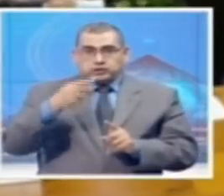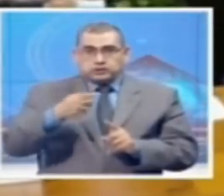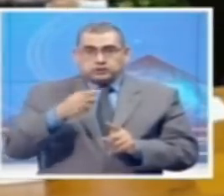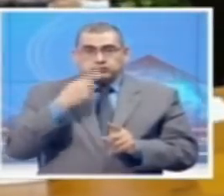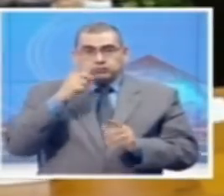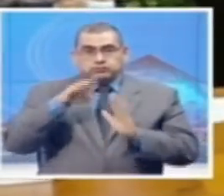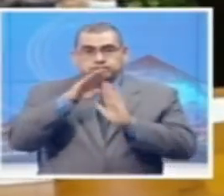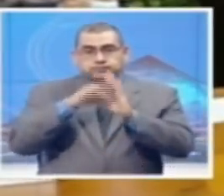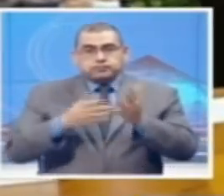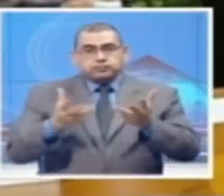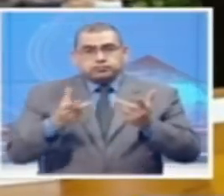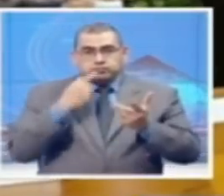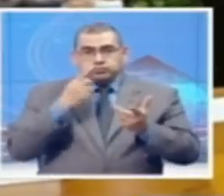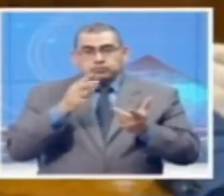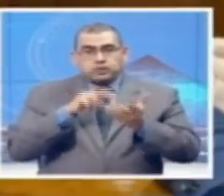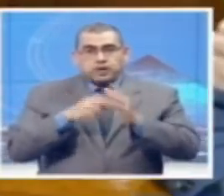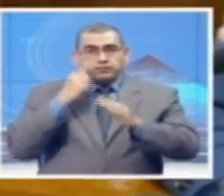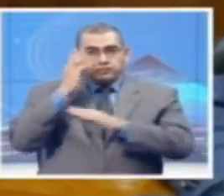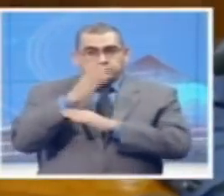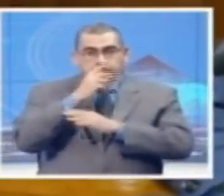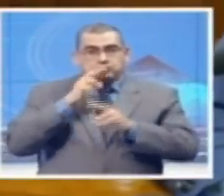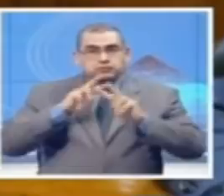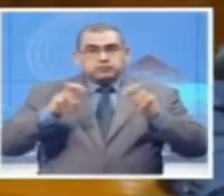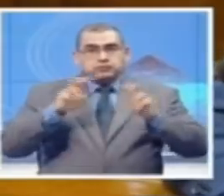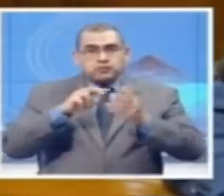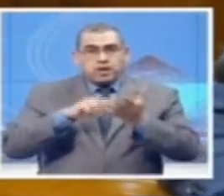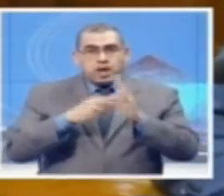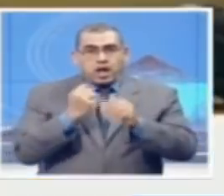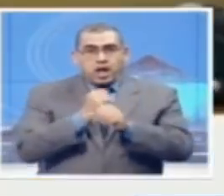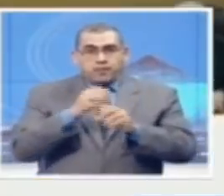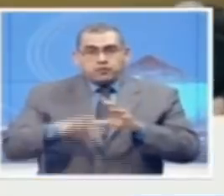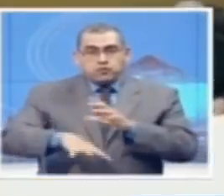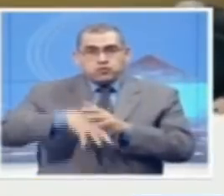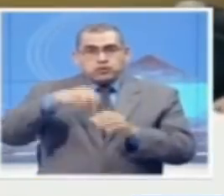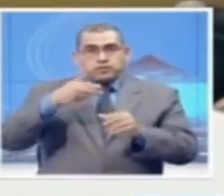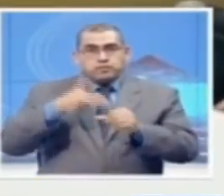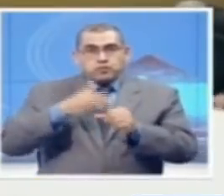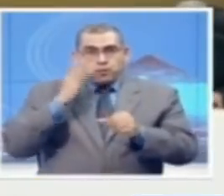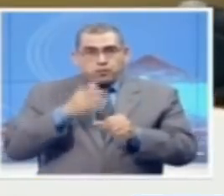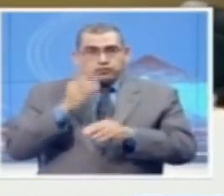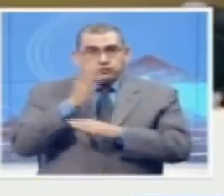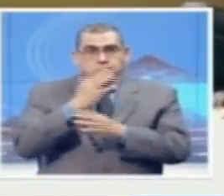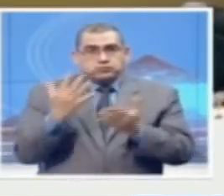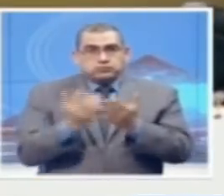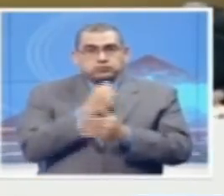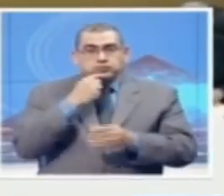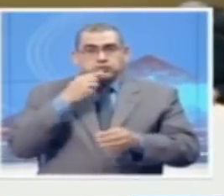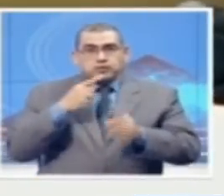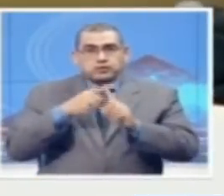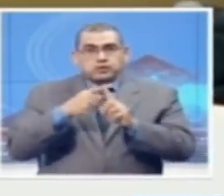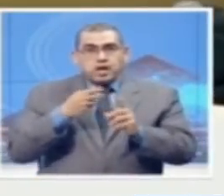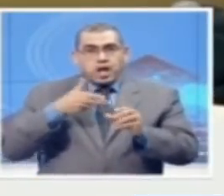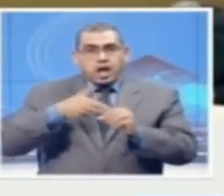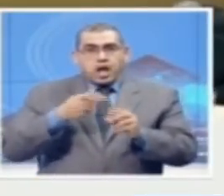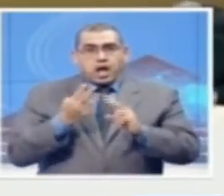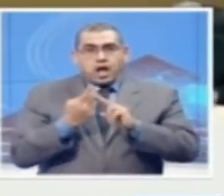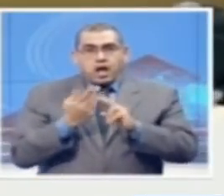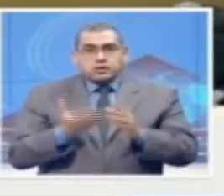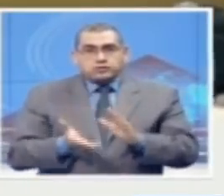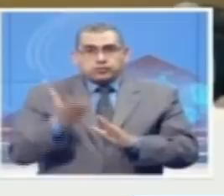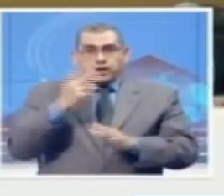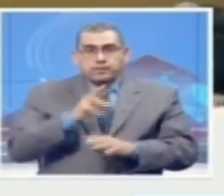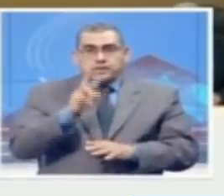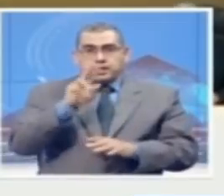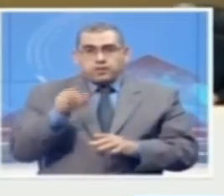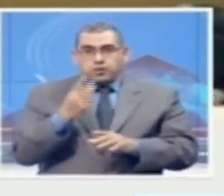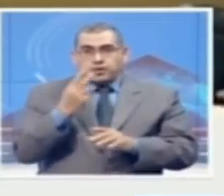2021-2022، كما تم استعراض خطة البحث والاستكشاف والإنتاج، حيث من المخطط تحقيق معدلات إنتاج للغاز الطبيعي تصل إلى